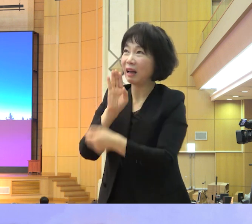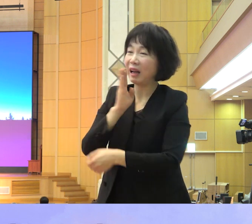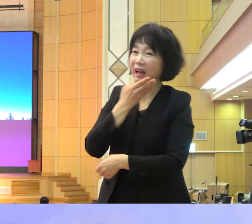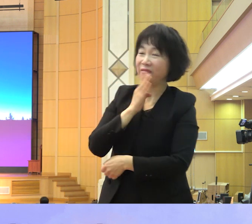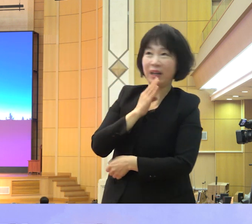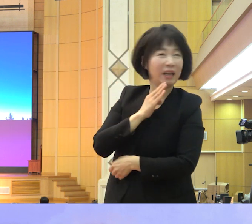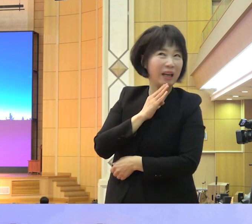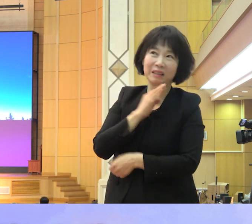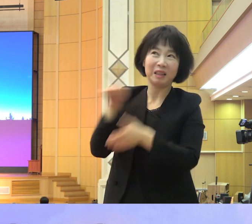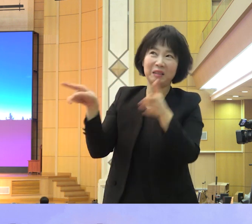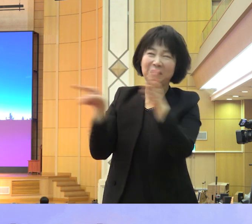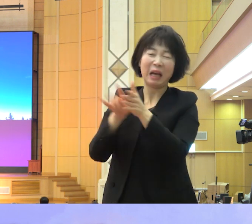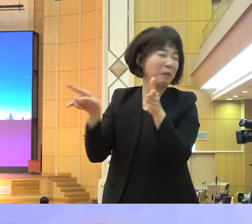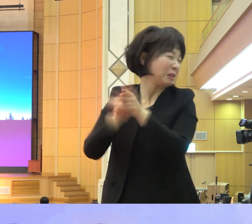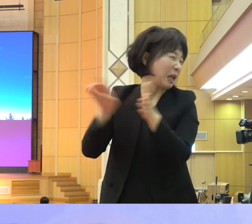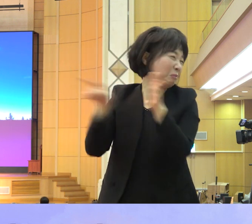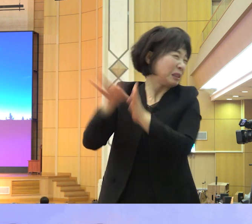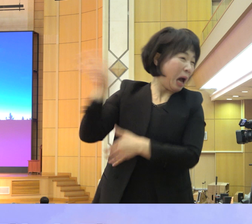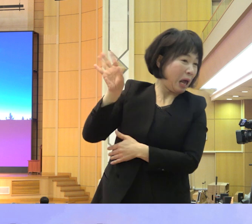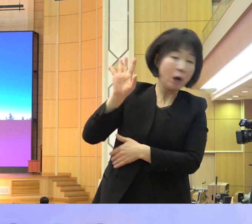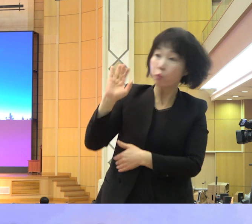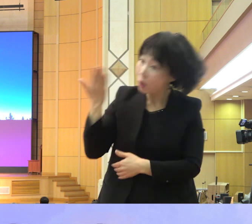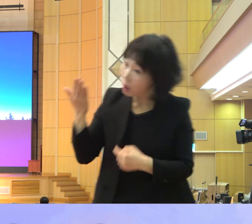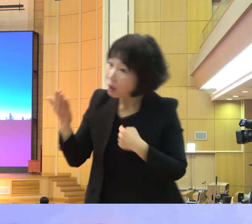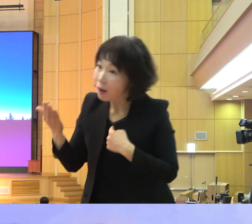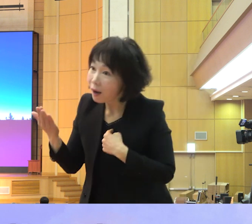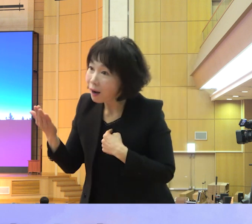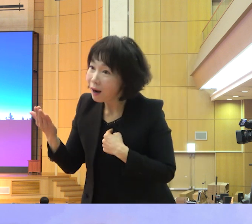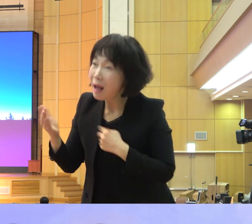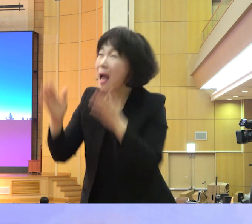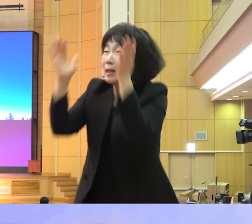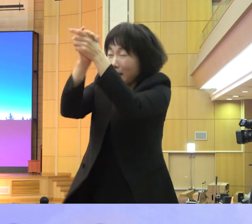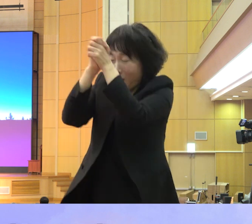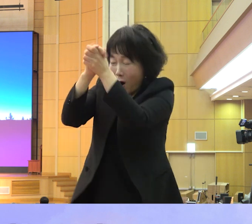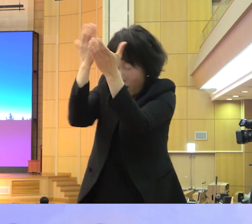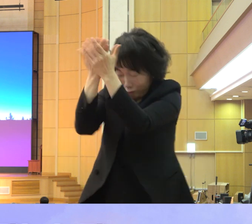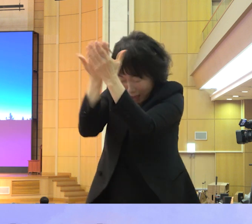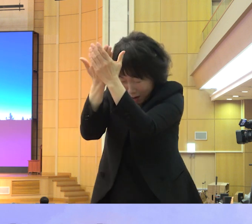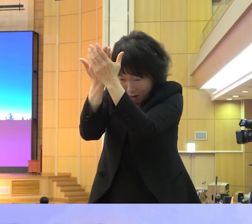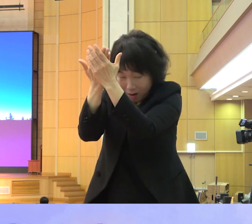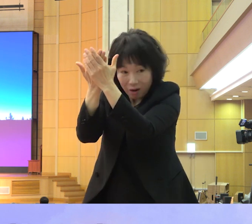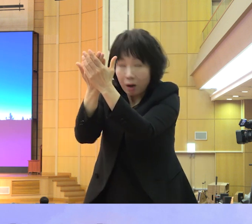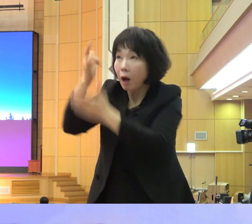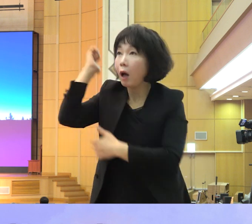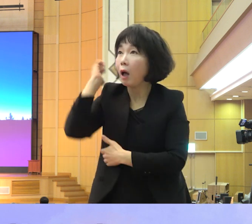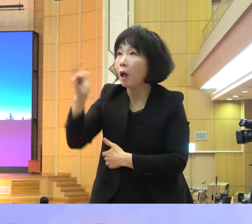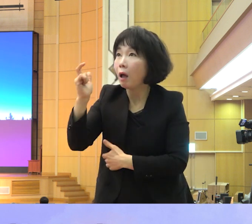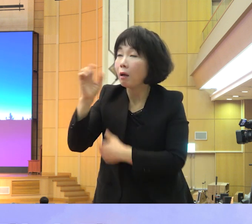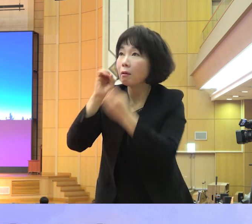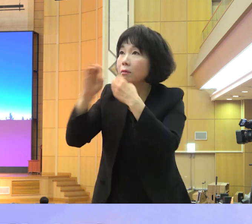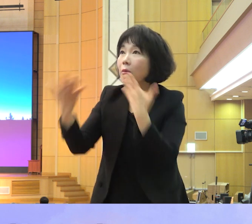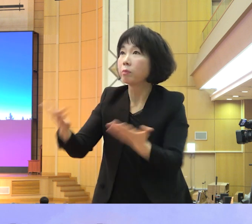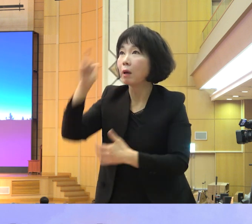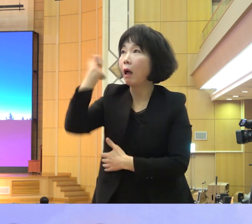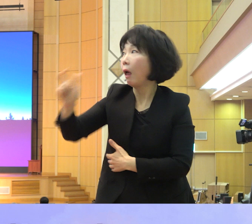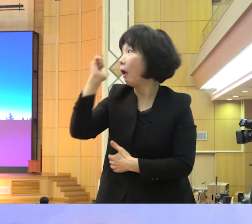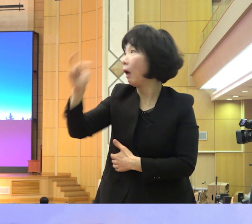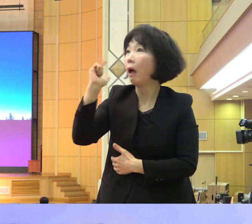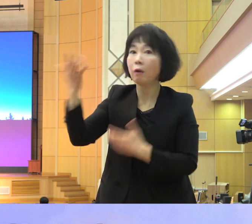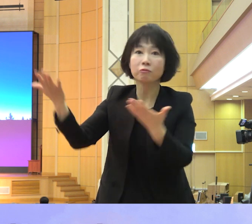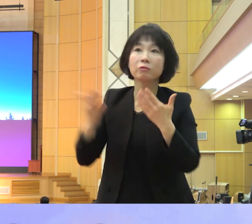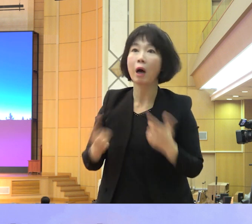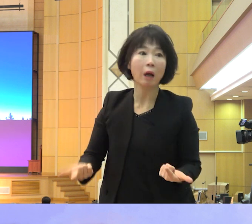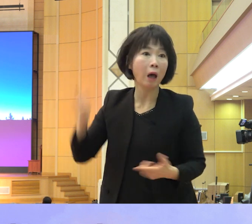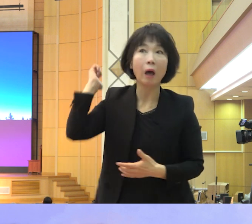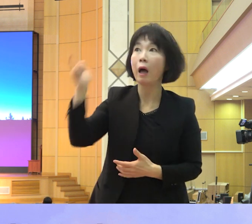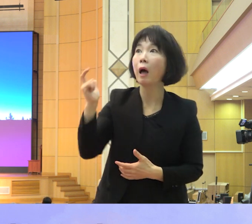역사하지 않는데 우리가 100번 1000번 구하고 기도한다 한들 그렇기 때문에 응답이 없는 것입니다.